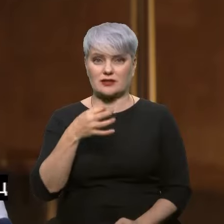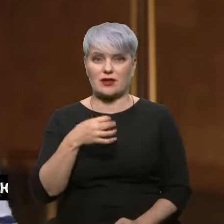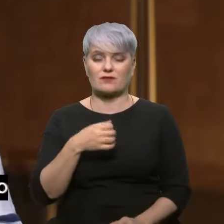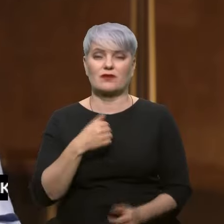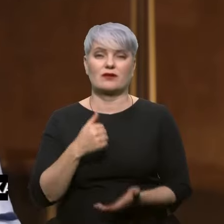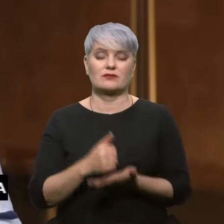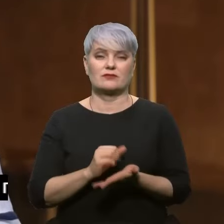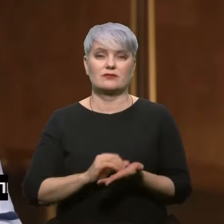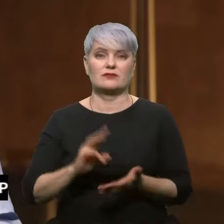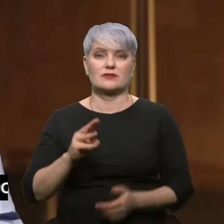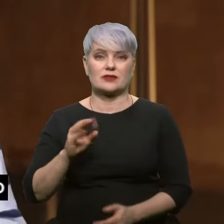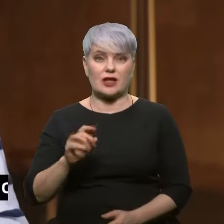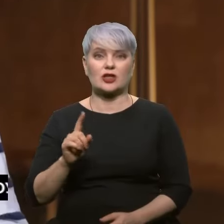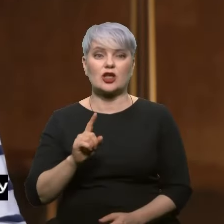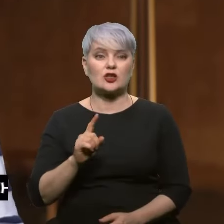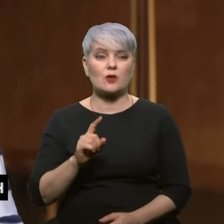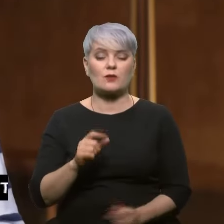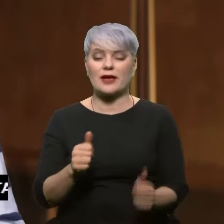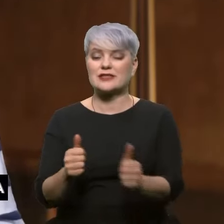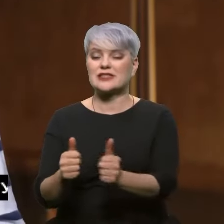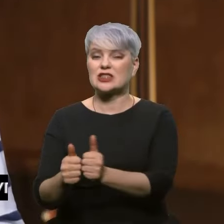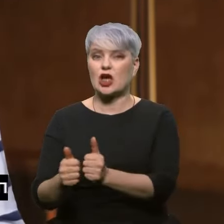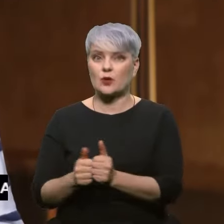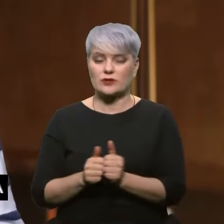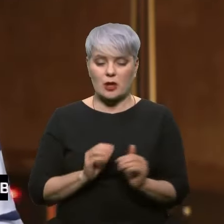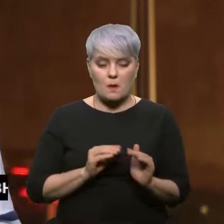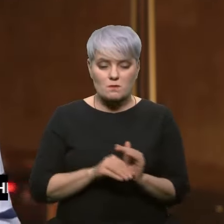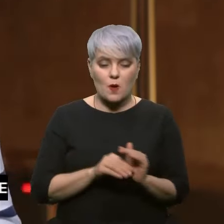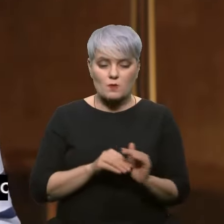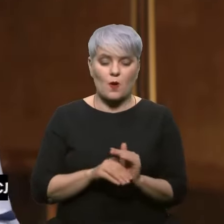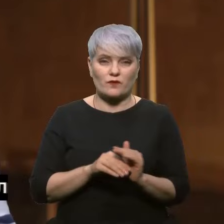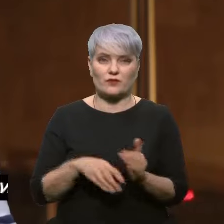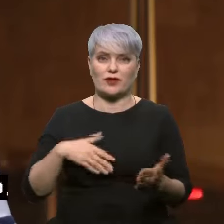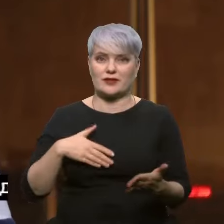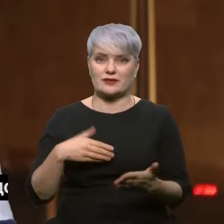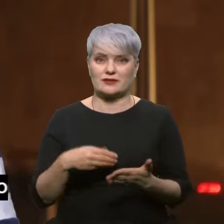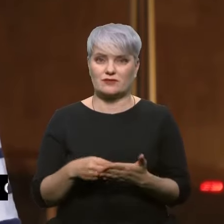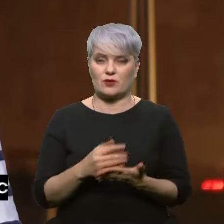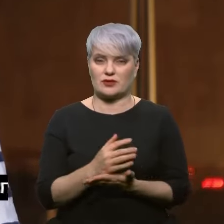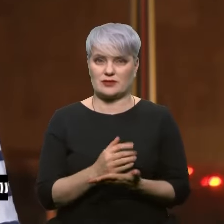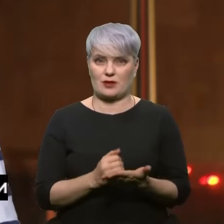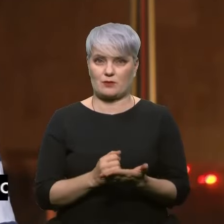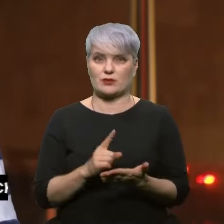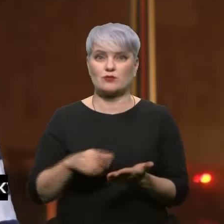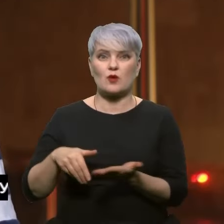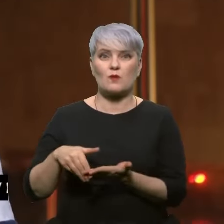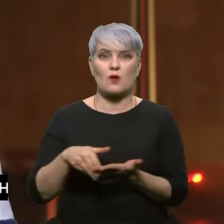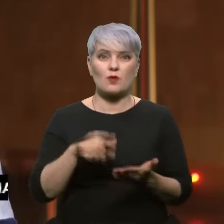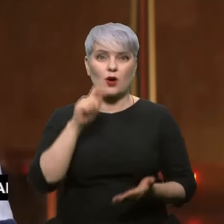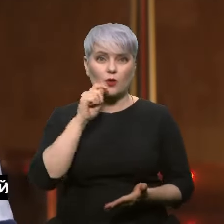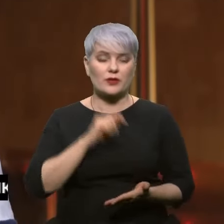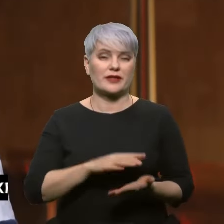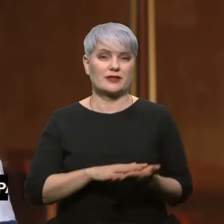щоб союзники поповнювали свої запаси, адже допомога Україні триває. На їхні склади снаряди, виготовлення яких сьогодні